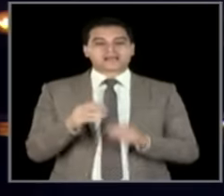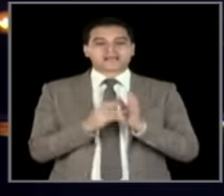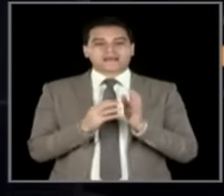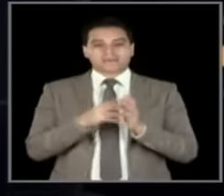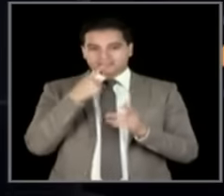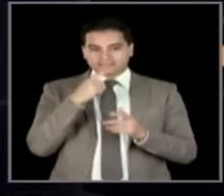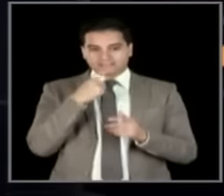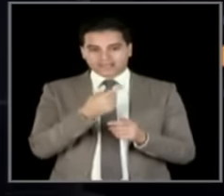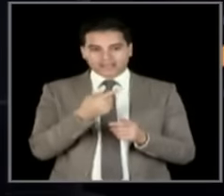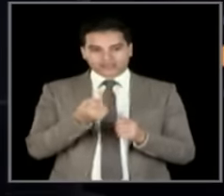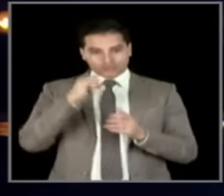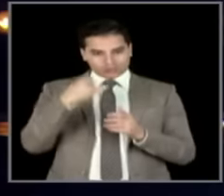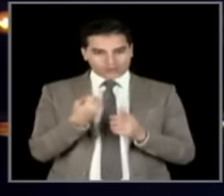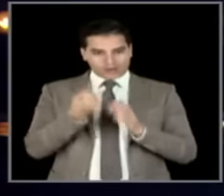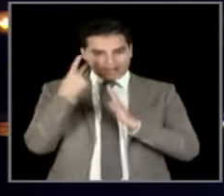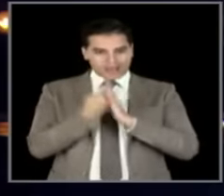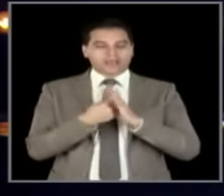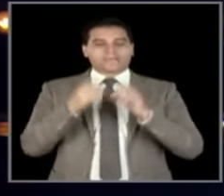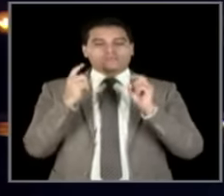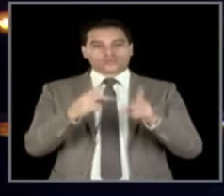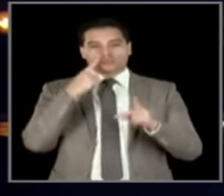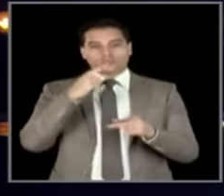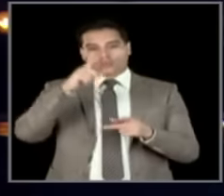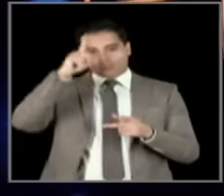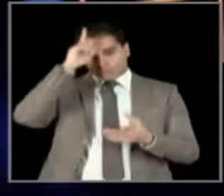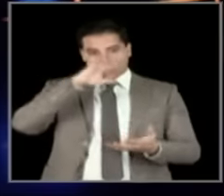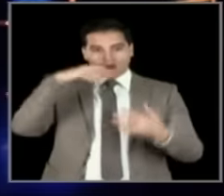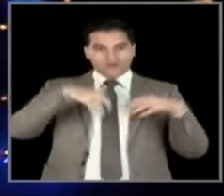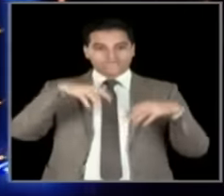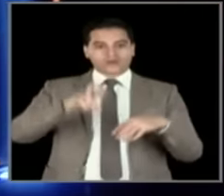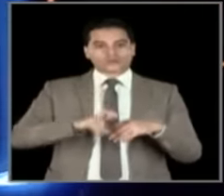اسكندرية جوكر في الأدب طبعا. إن شاء الله. جغرافيا، والسؤال هو: